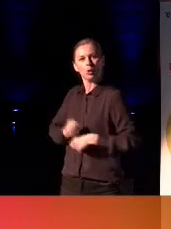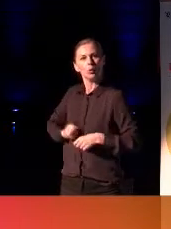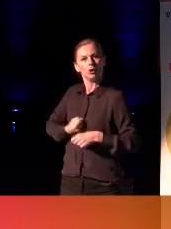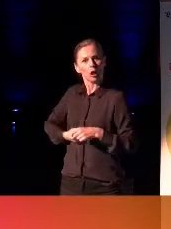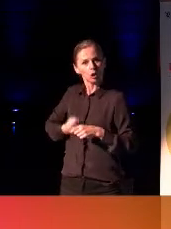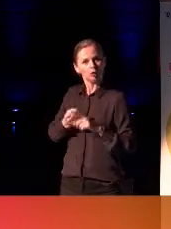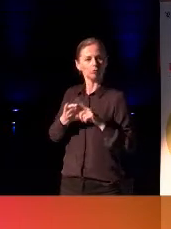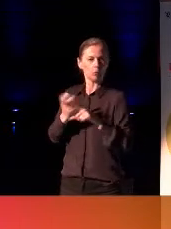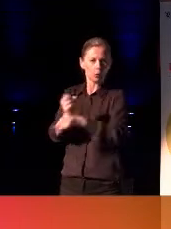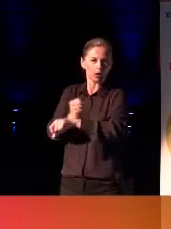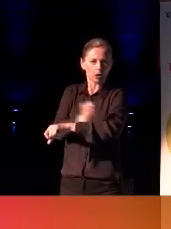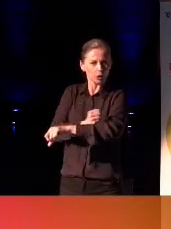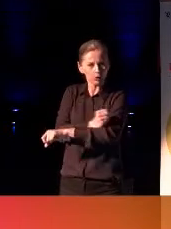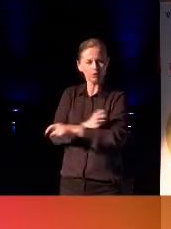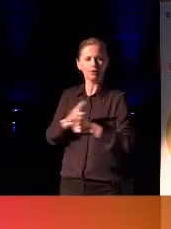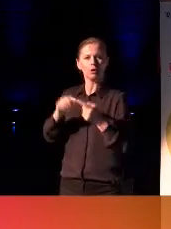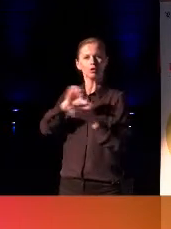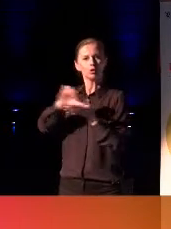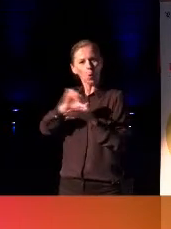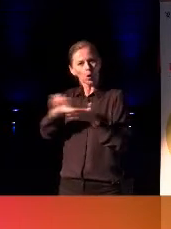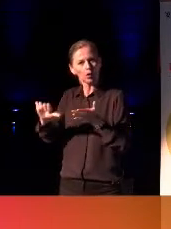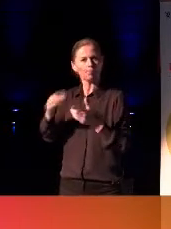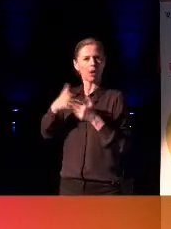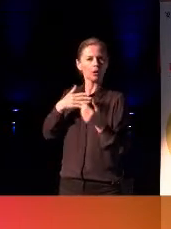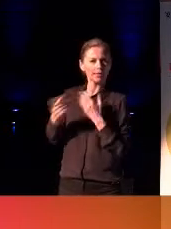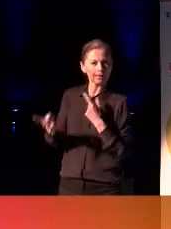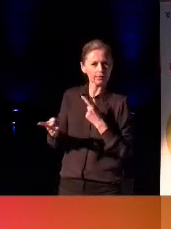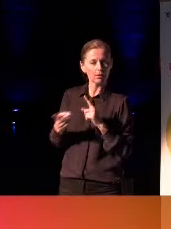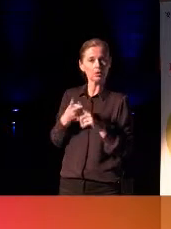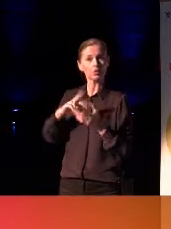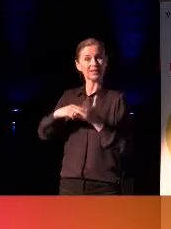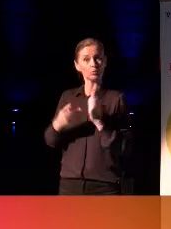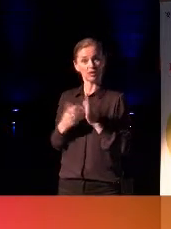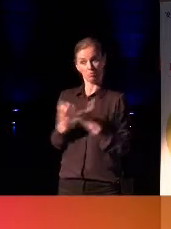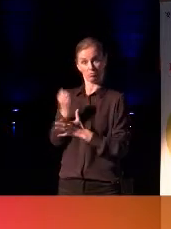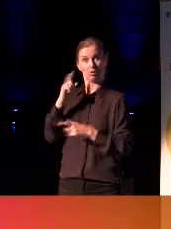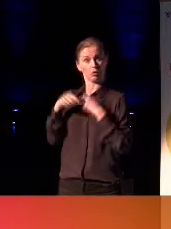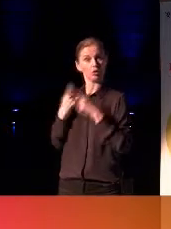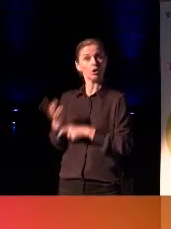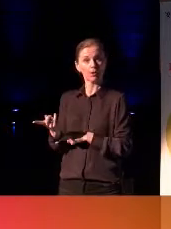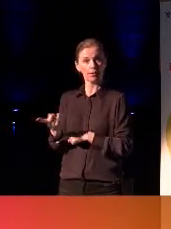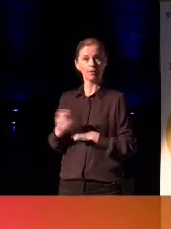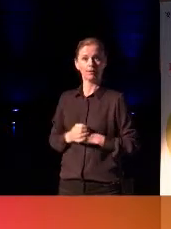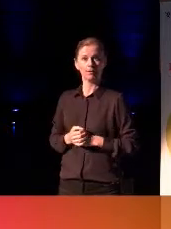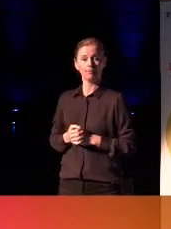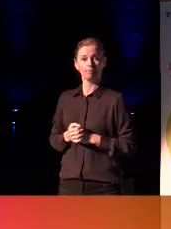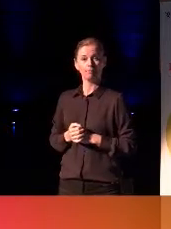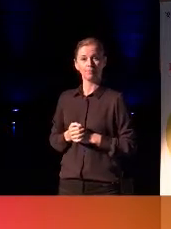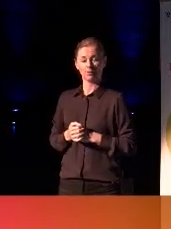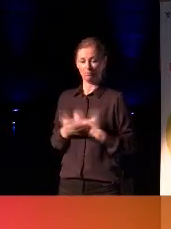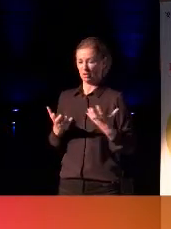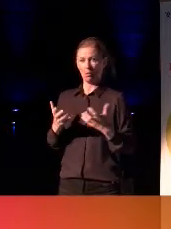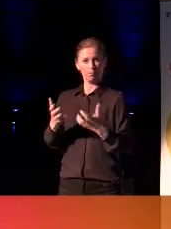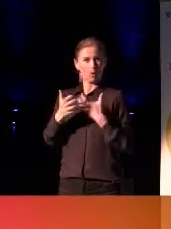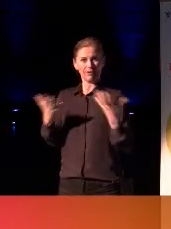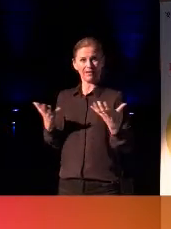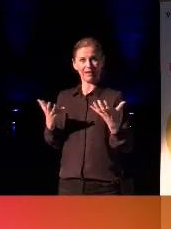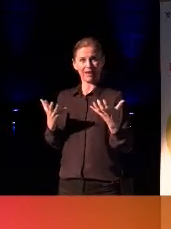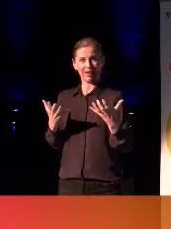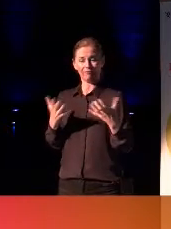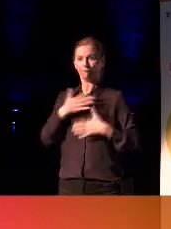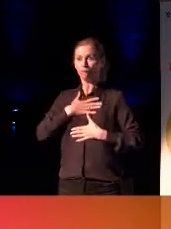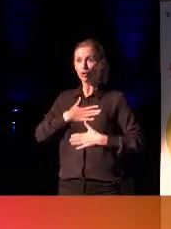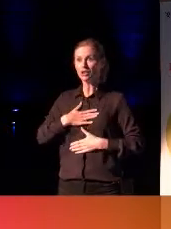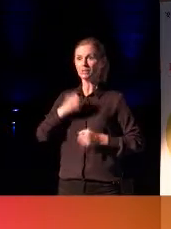med løsninger, det kan være sårbehandling og så videre. Teknologi gjør jo det. Den opphever på en måte behov for å være et